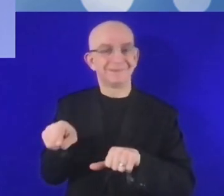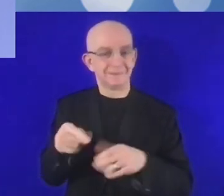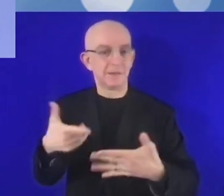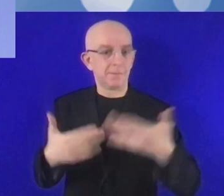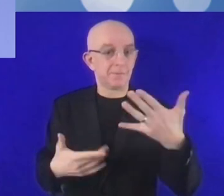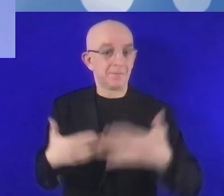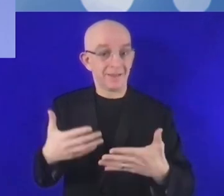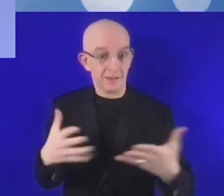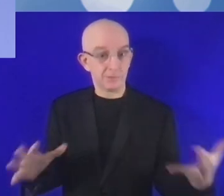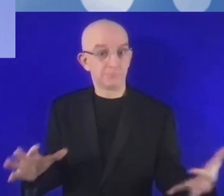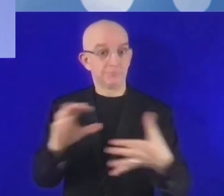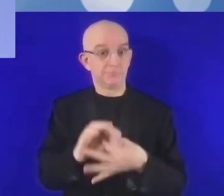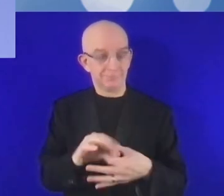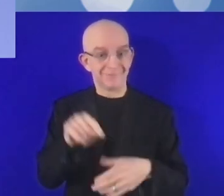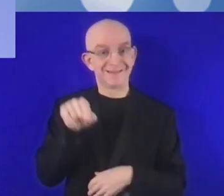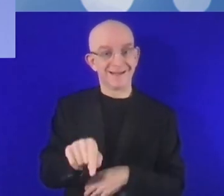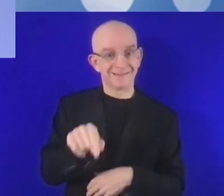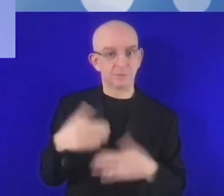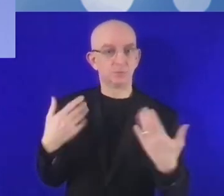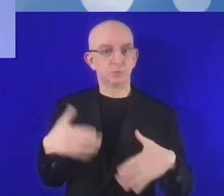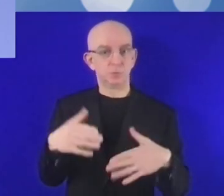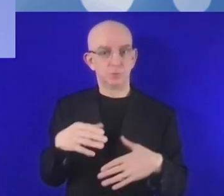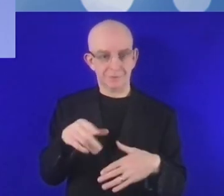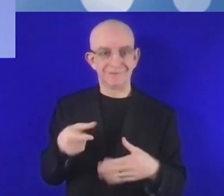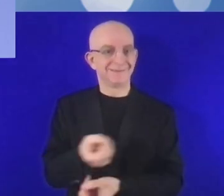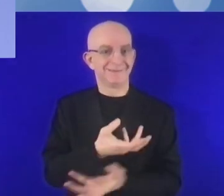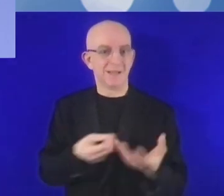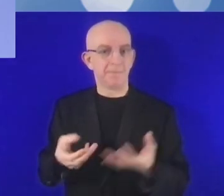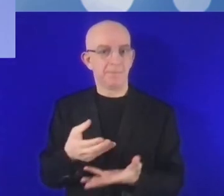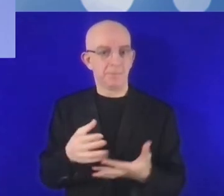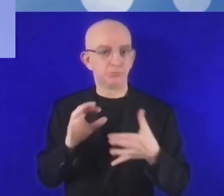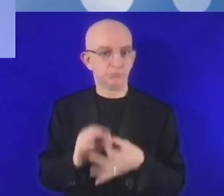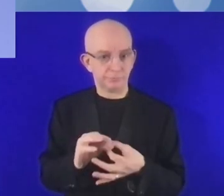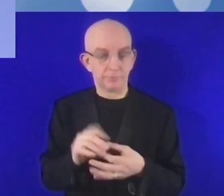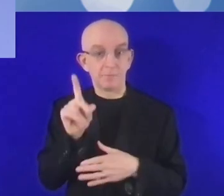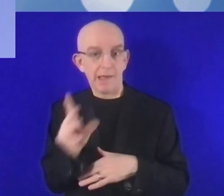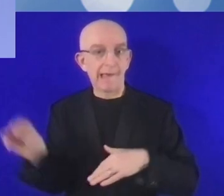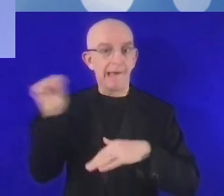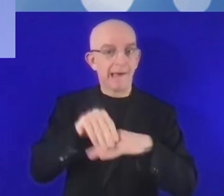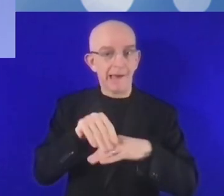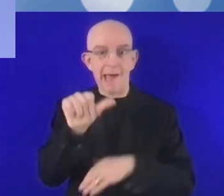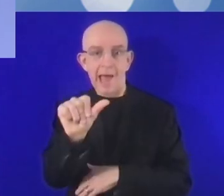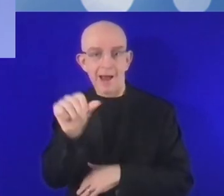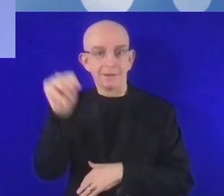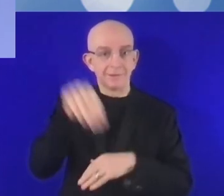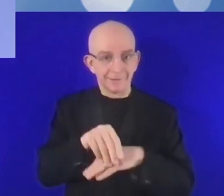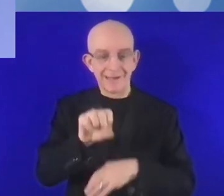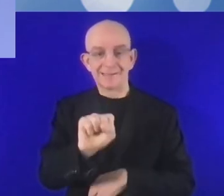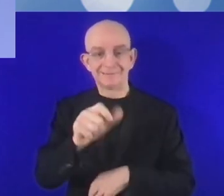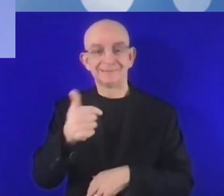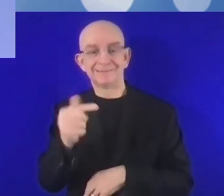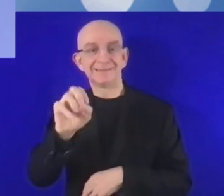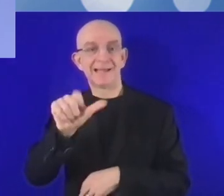числе и музыки. То есть мы должны говорить не только о предметах из группы STEM, но также и о предметах из